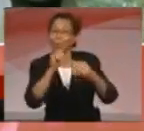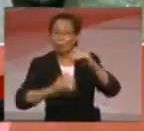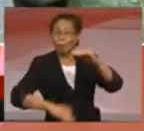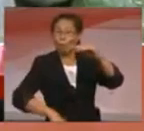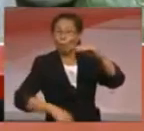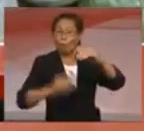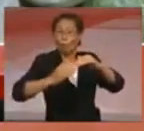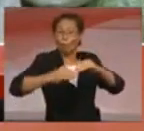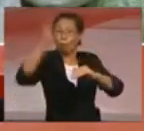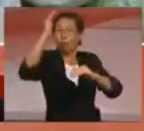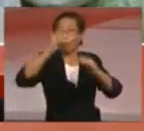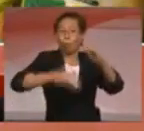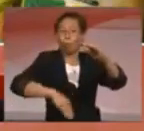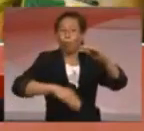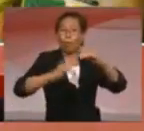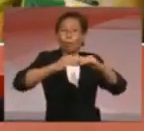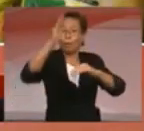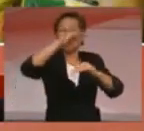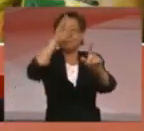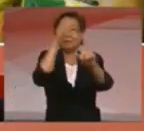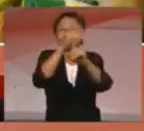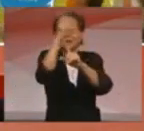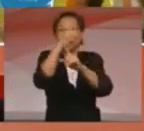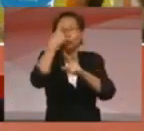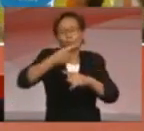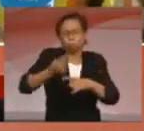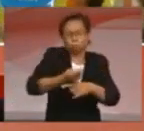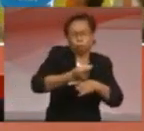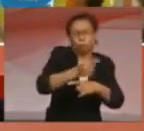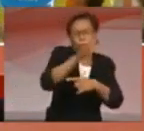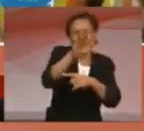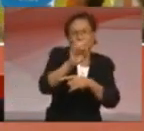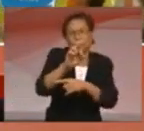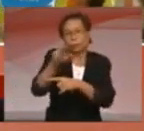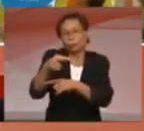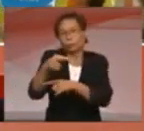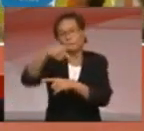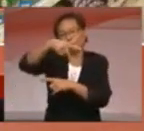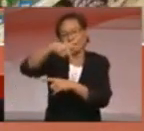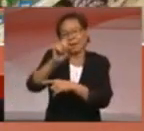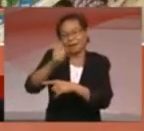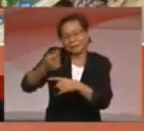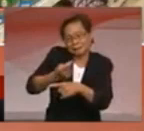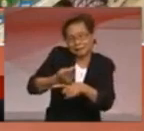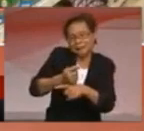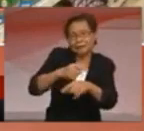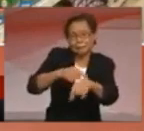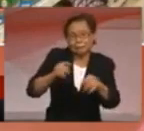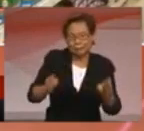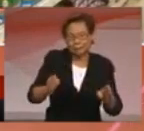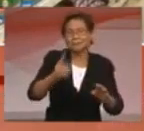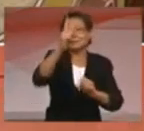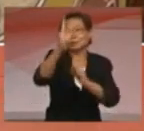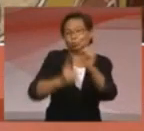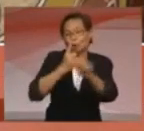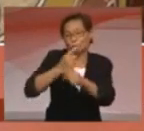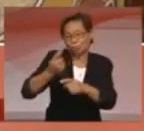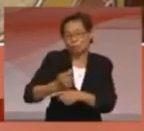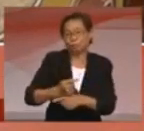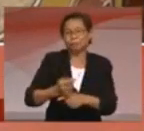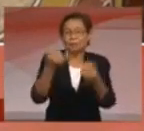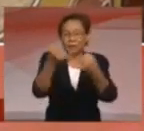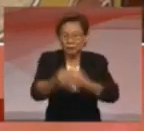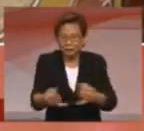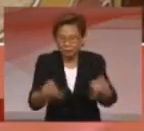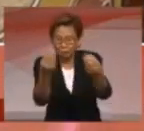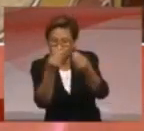melebihi sasaran kerajaan untuk melatih 50,000 PKS dalam masa setahun. Jabatan